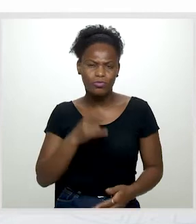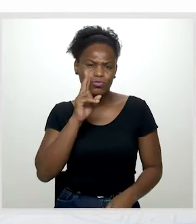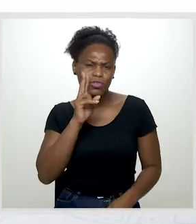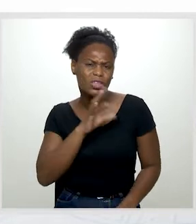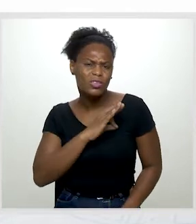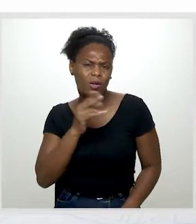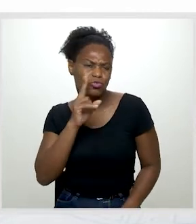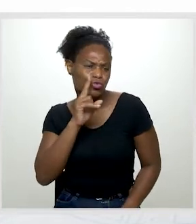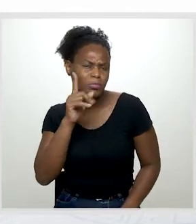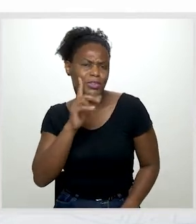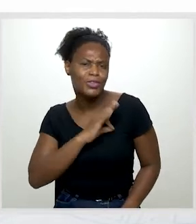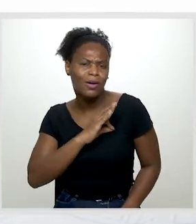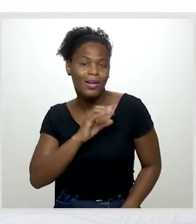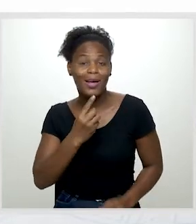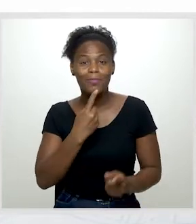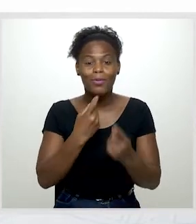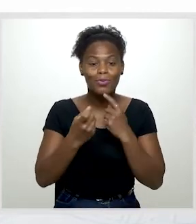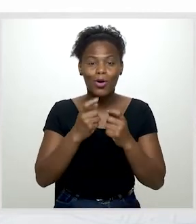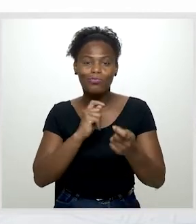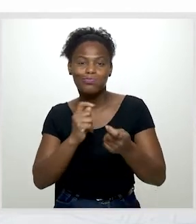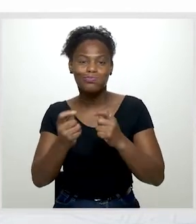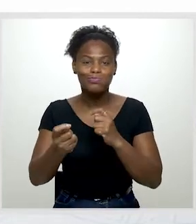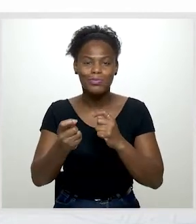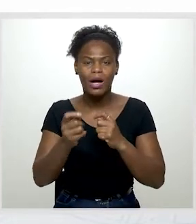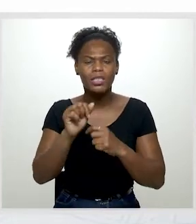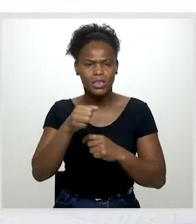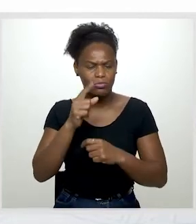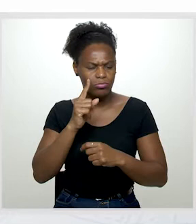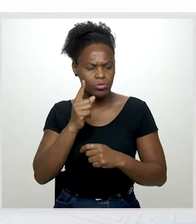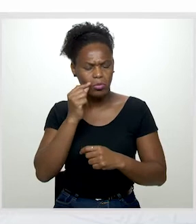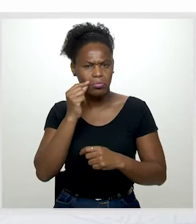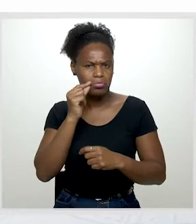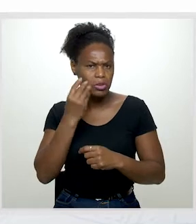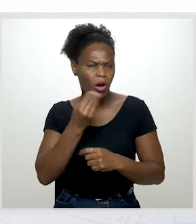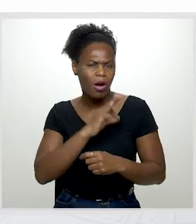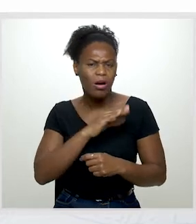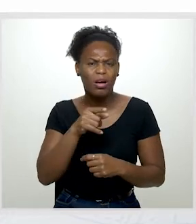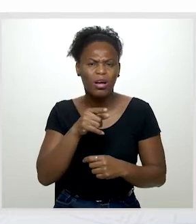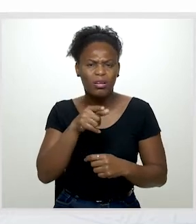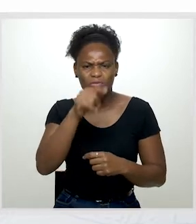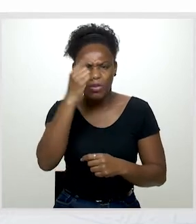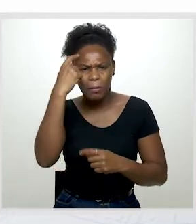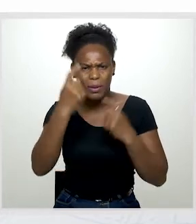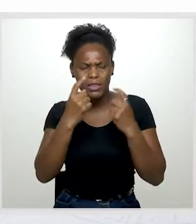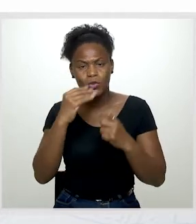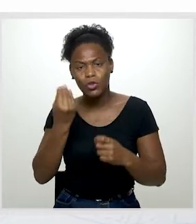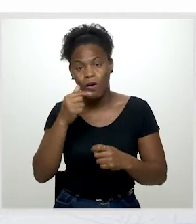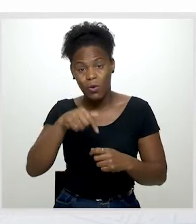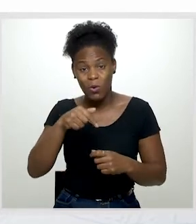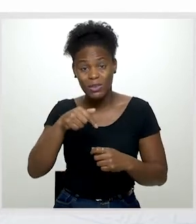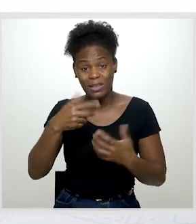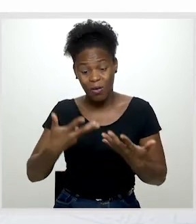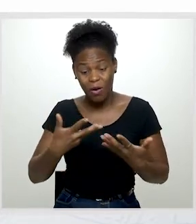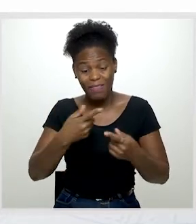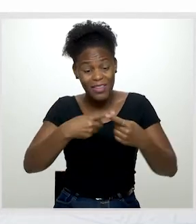Pardon monsieur, pardon madame, c'est pour une enquête. Oui, mademoiselle. Est-ce que vous pensez que la vie des jeunes